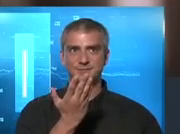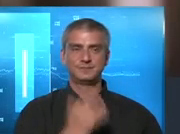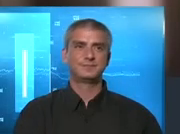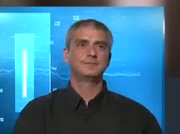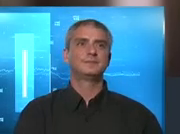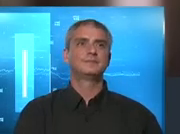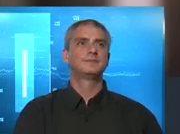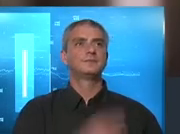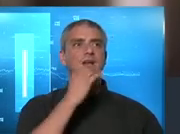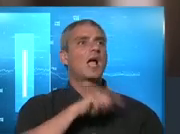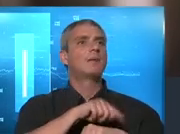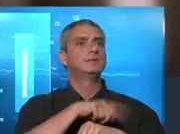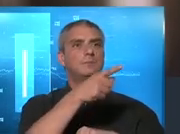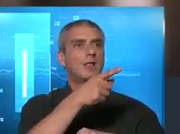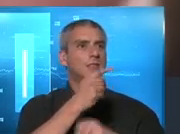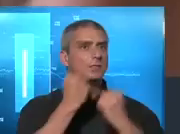How far are you going?